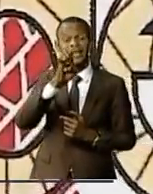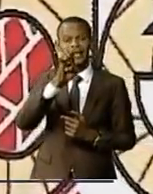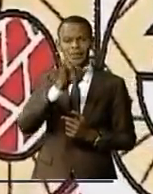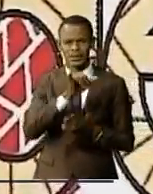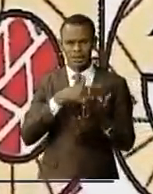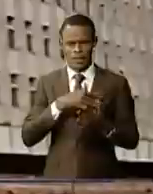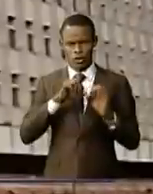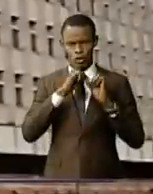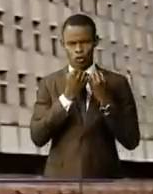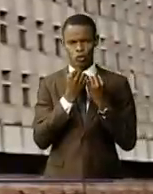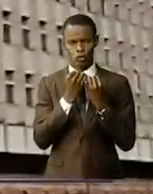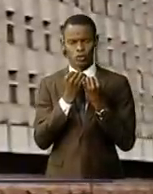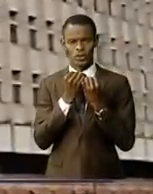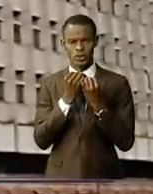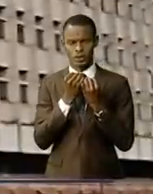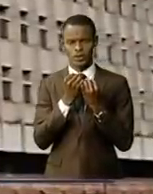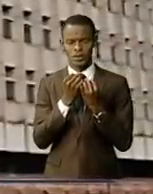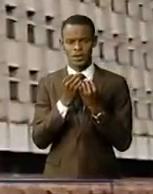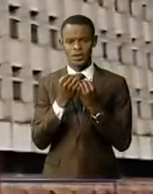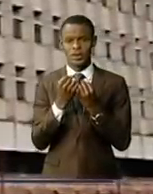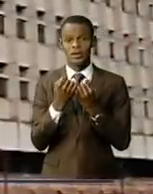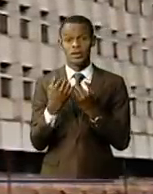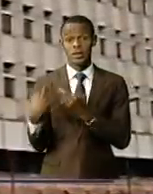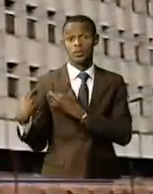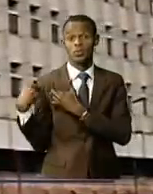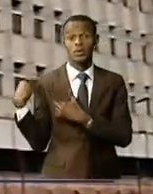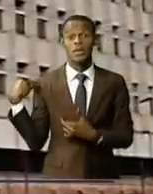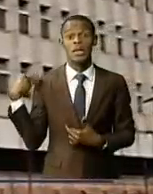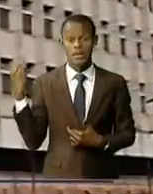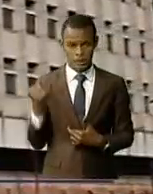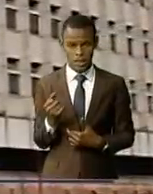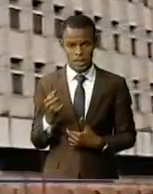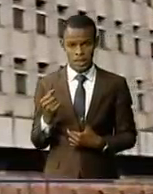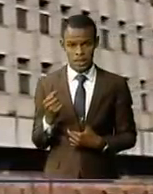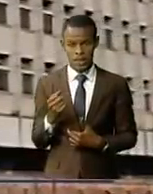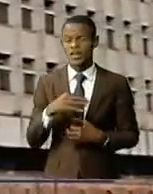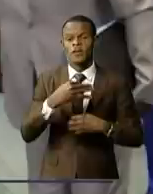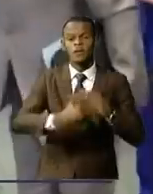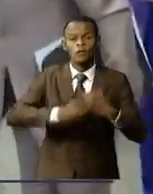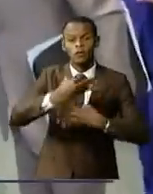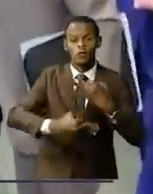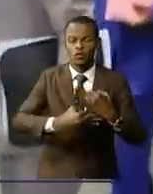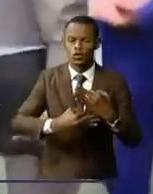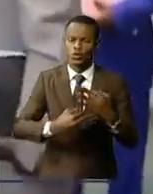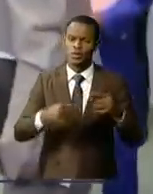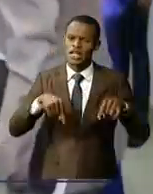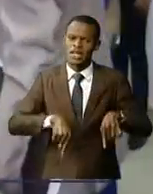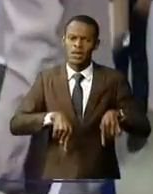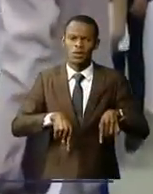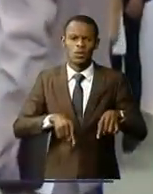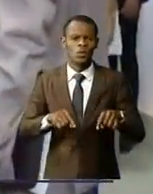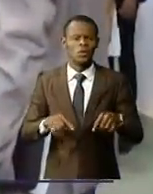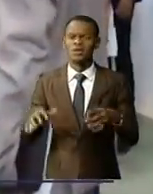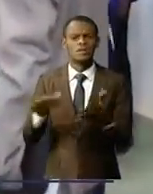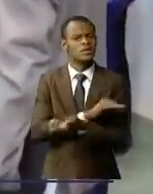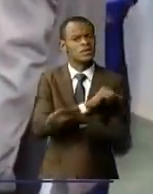congolais dispose de 57% des parts. Cette entreprise du portefeuille fonctionnant sous un modèle devenu obsolète, l'État congolais et la